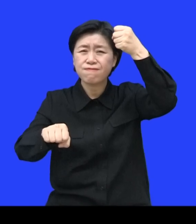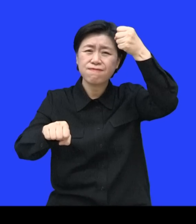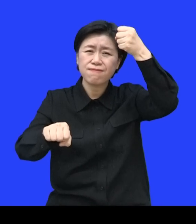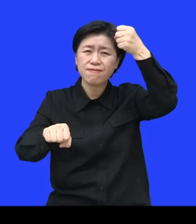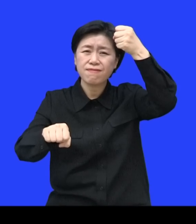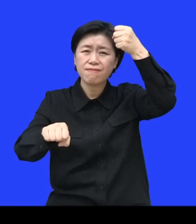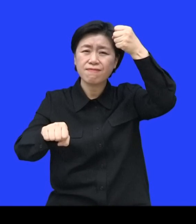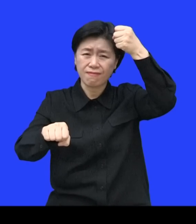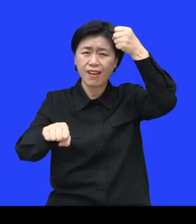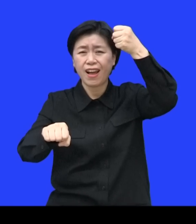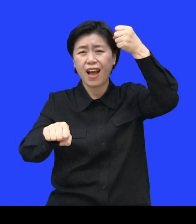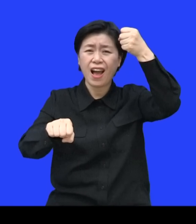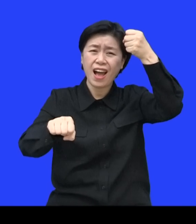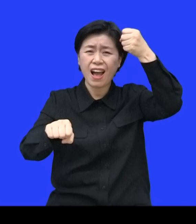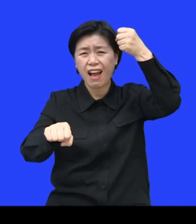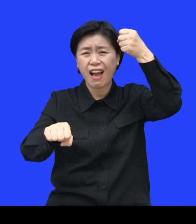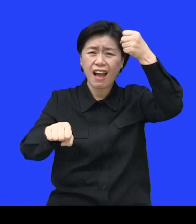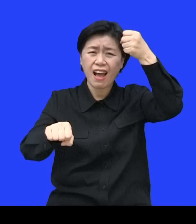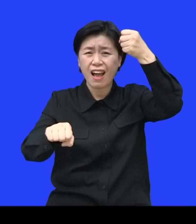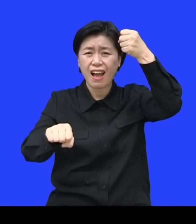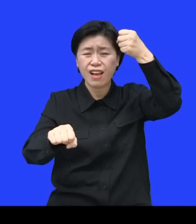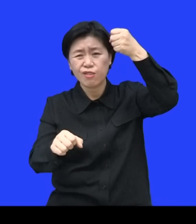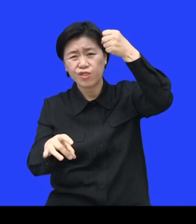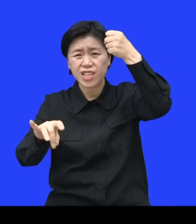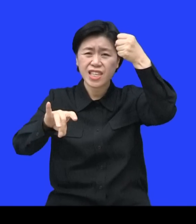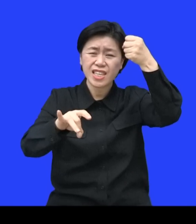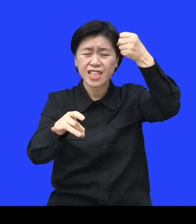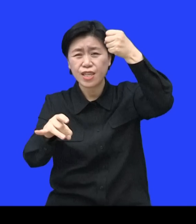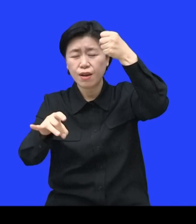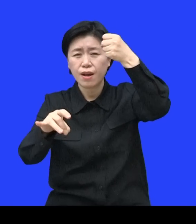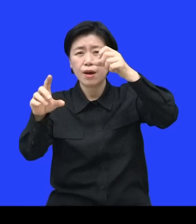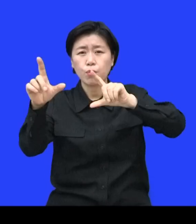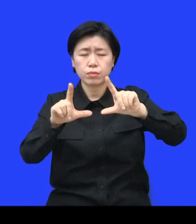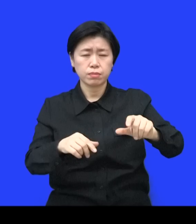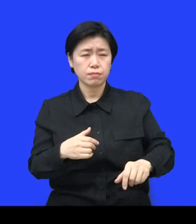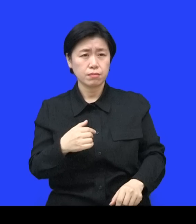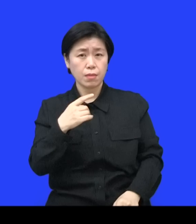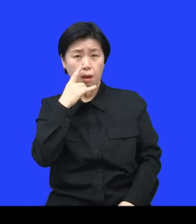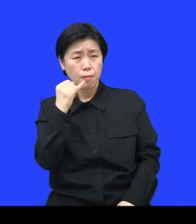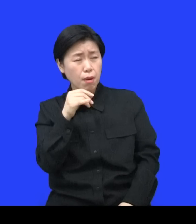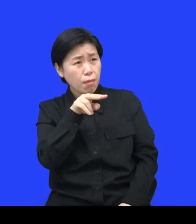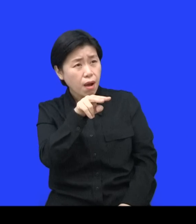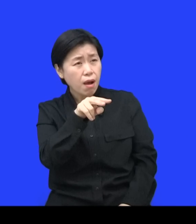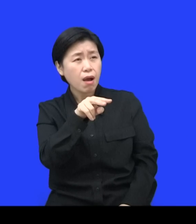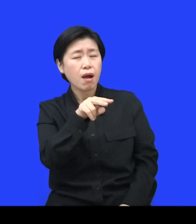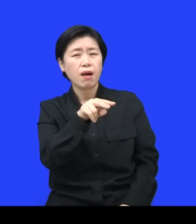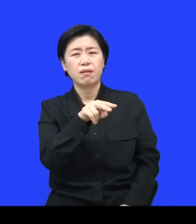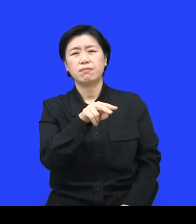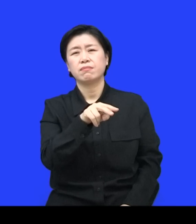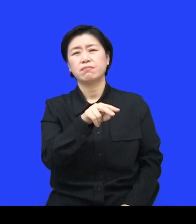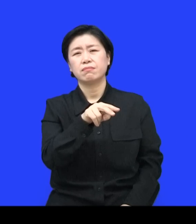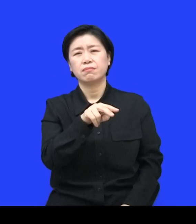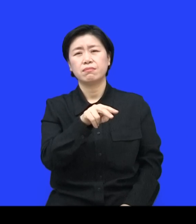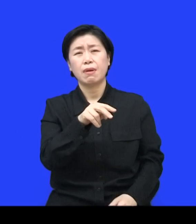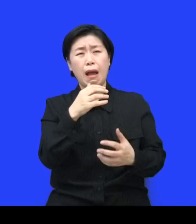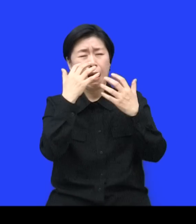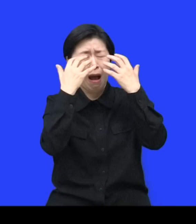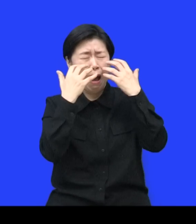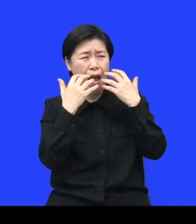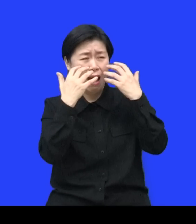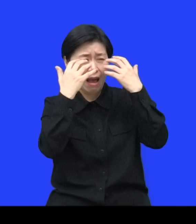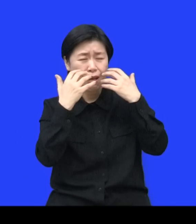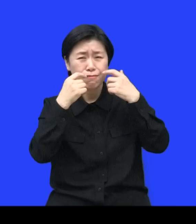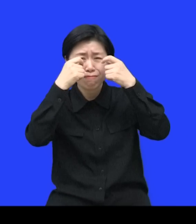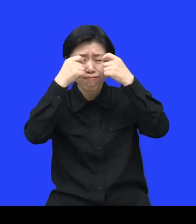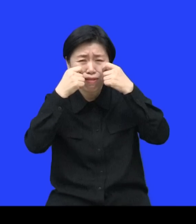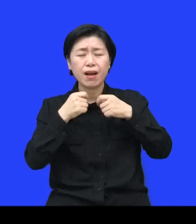갈 수가 없는 거예요. 제가. 그래서 이렇게 미끌거리면서 오는 모습을 이렇게 보면서 엄마가 이제 펑펑 우셨던